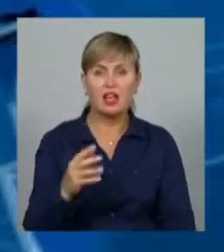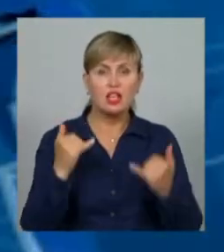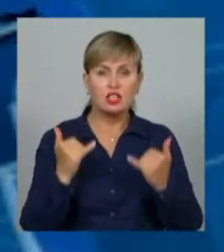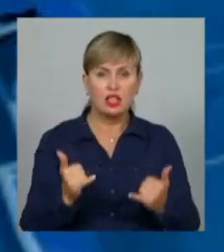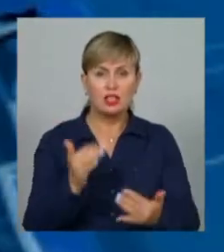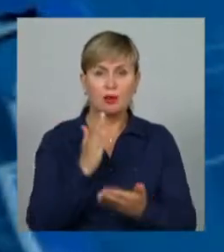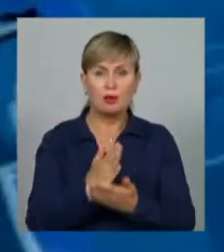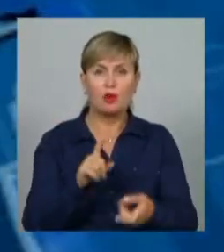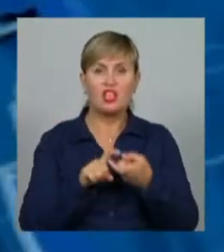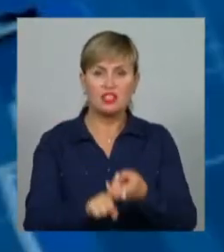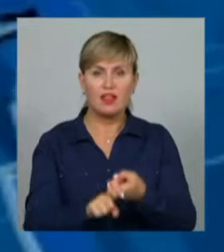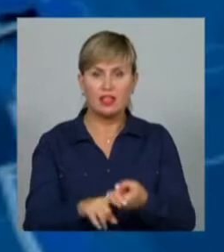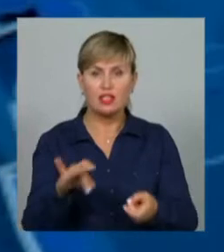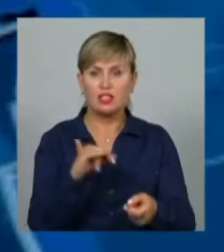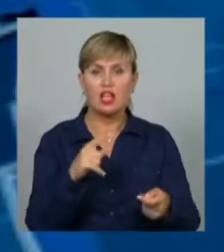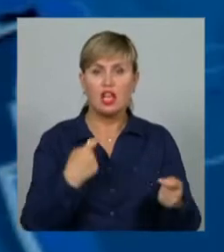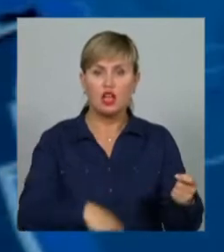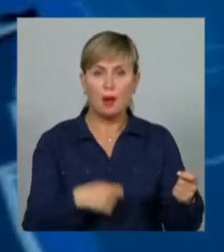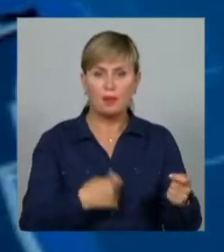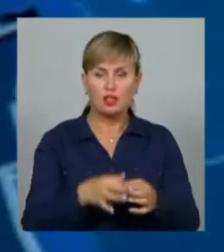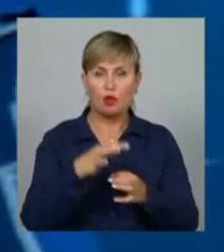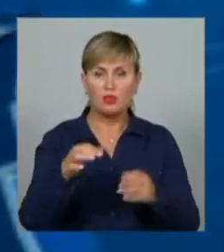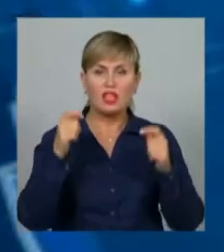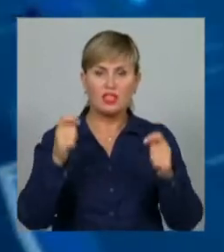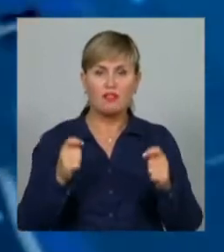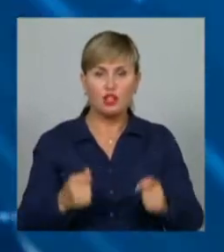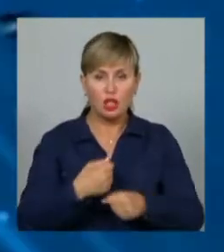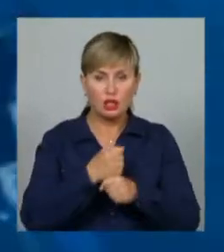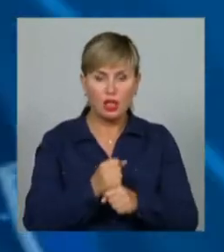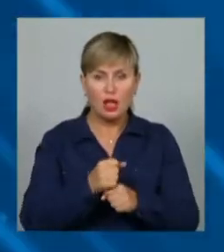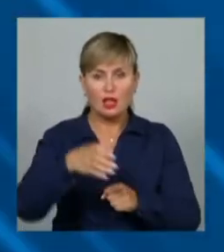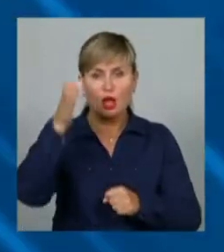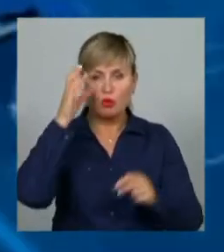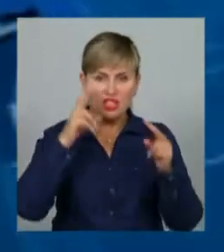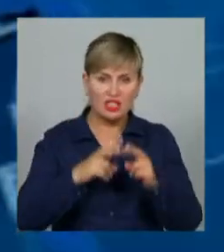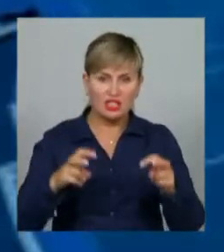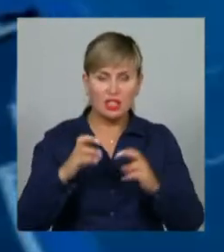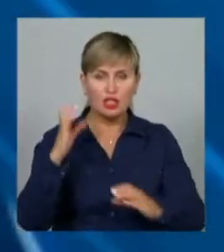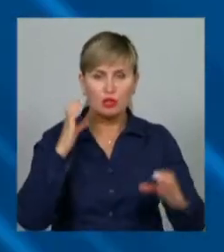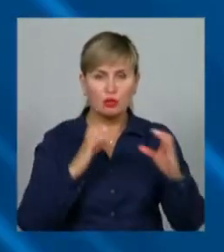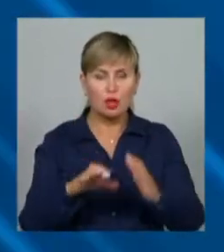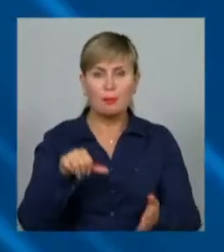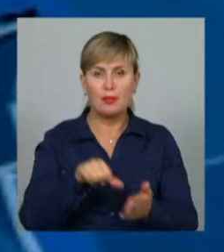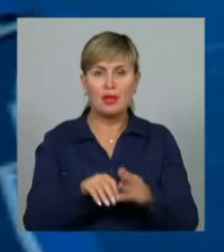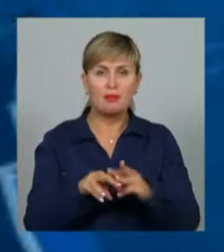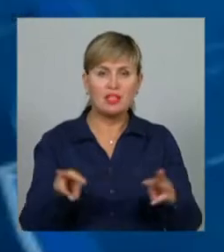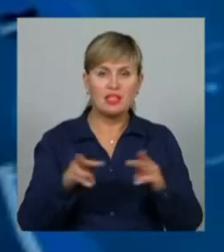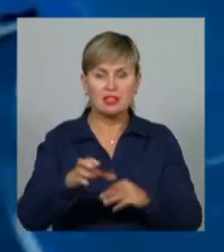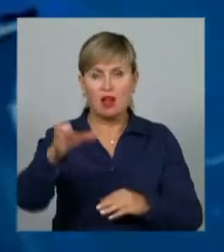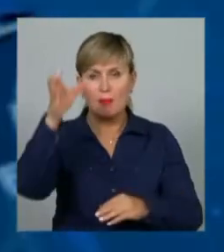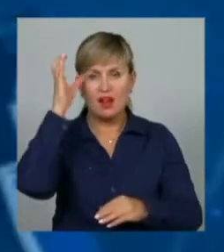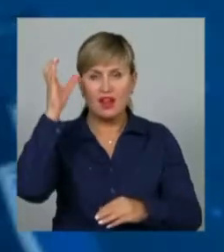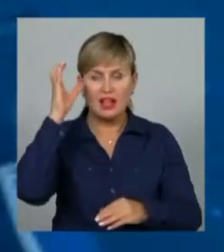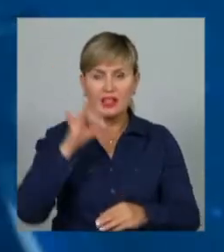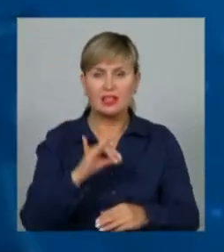на прямую связь из Жамбылской области выходит заведующий лабораторией научно-исследовательского института при Министерстве образования и науки